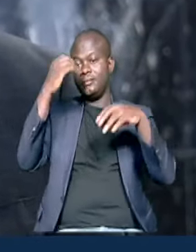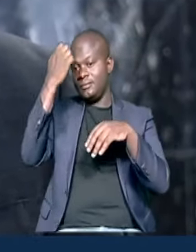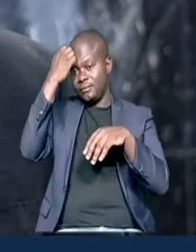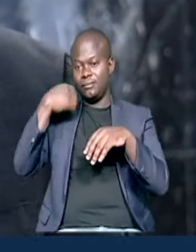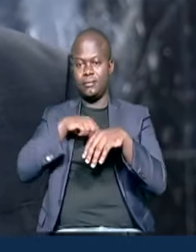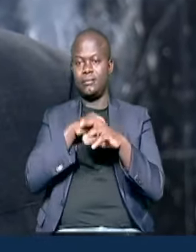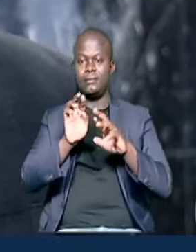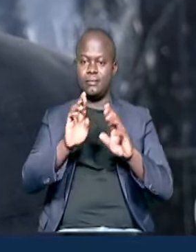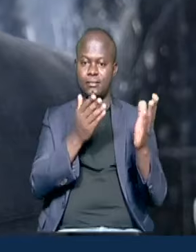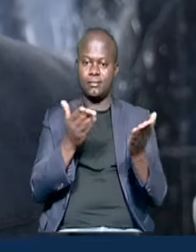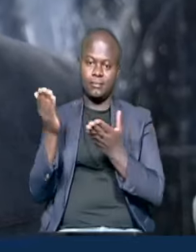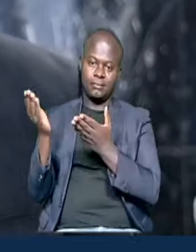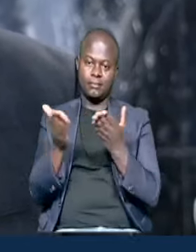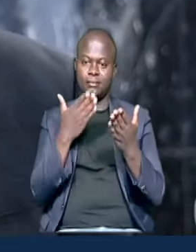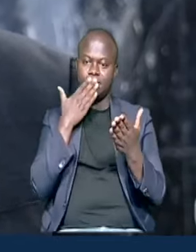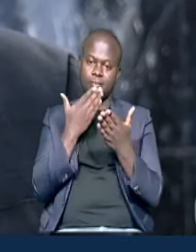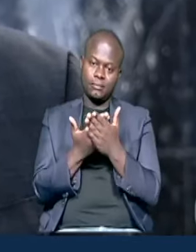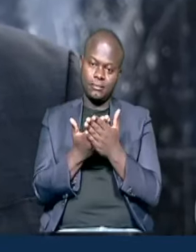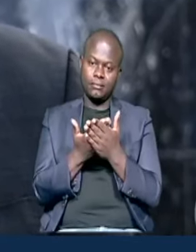turiteguye kubakira neza